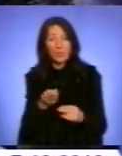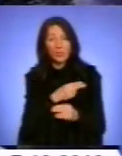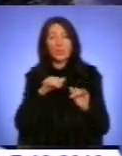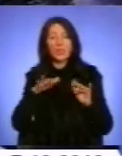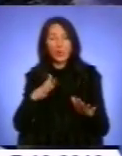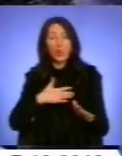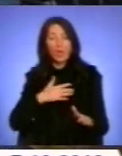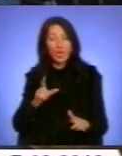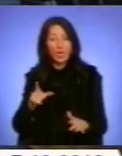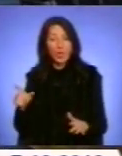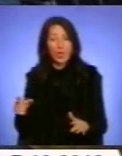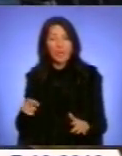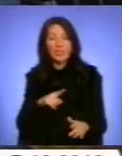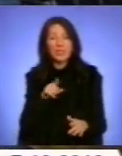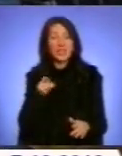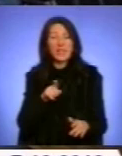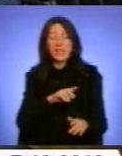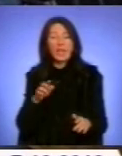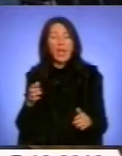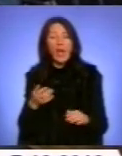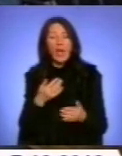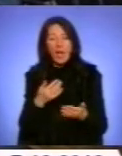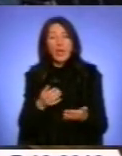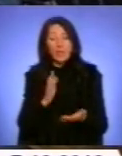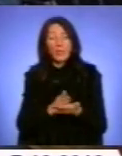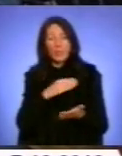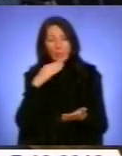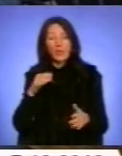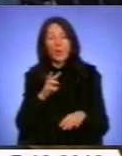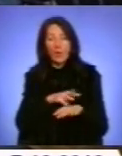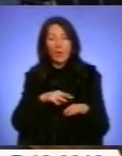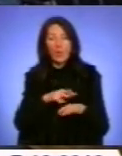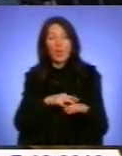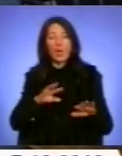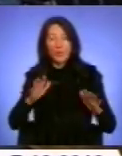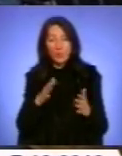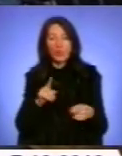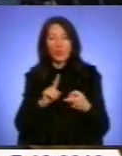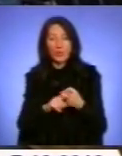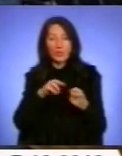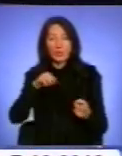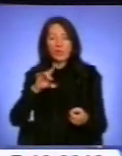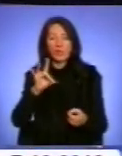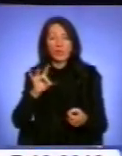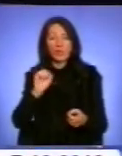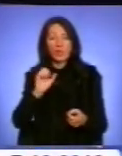наших громадян. Зате не бракує кримінальних випадків, пов'язаних із трансплантацією.